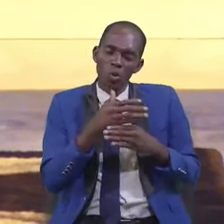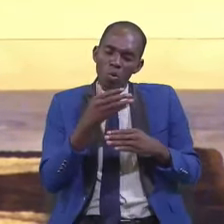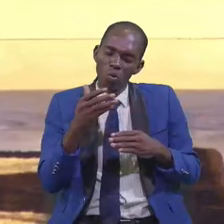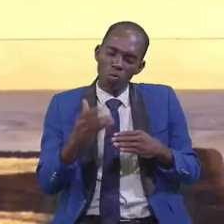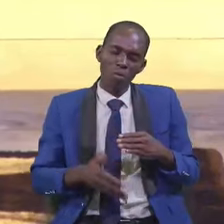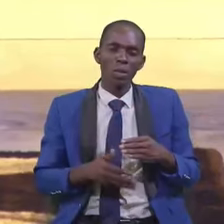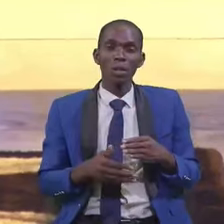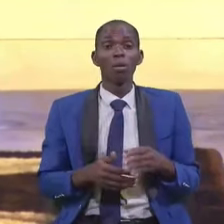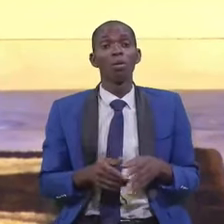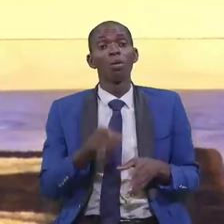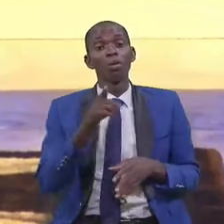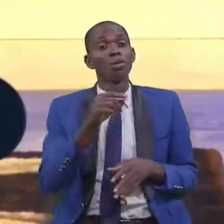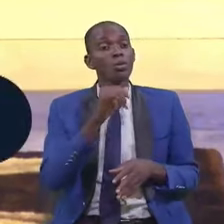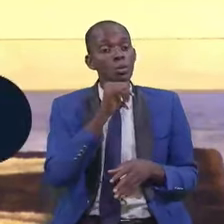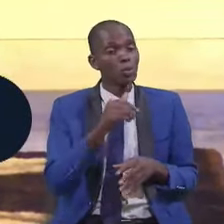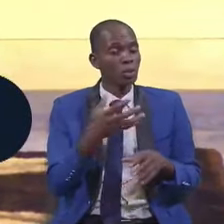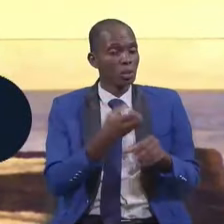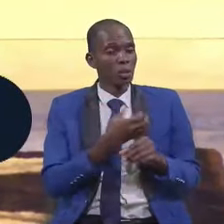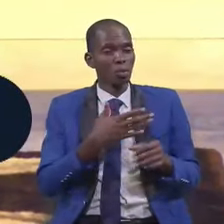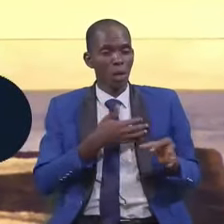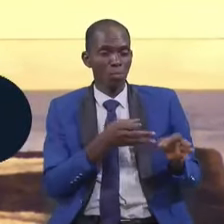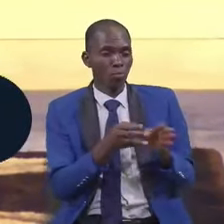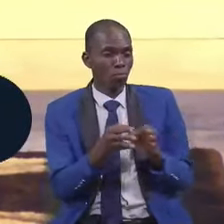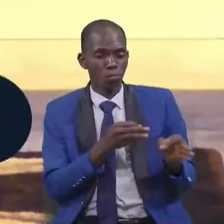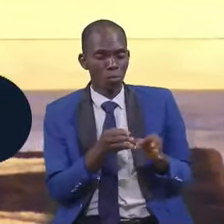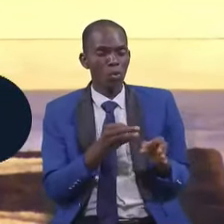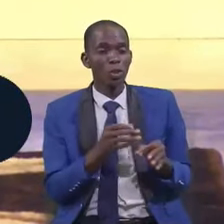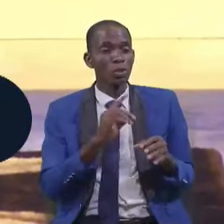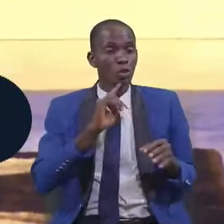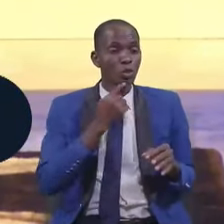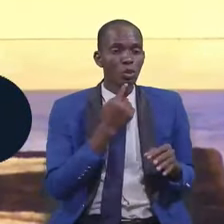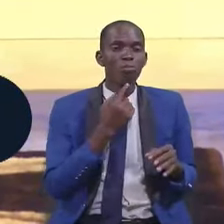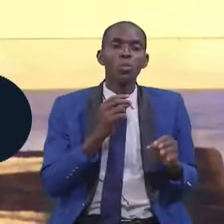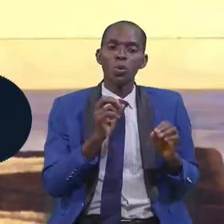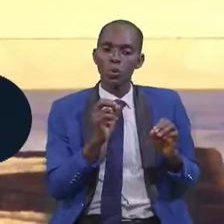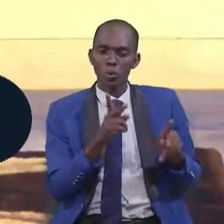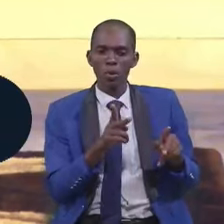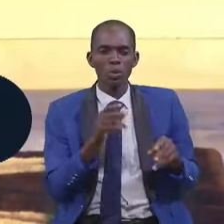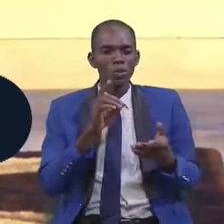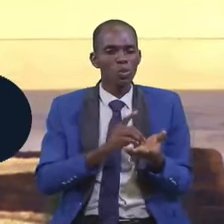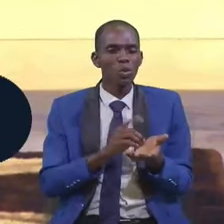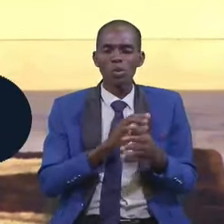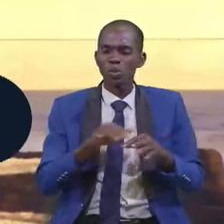vas recommencer. Les docteurs ne se battent pas avec les patients. Ils vont dire que tu vas reprendre ça.